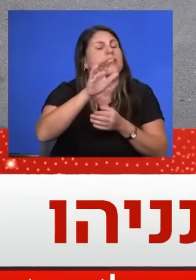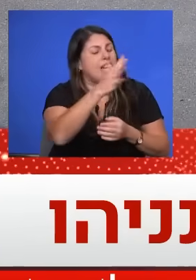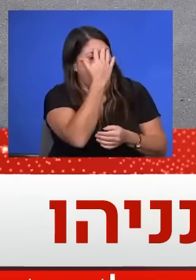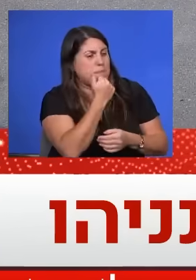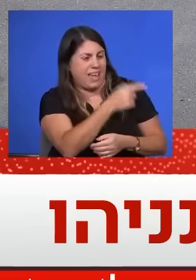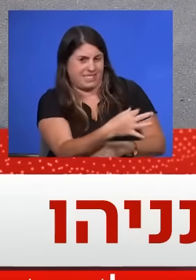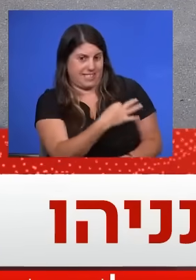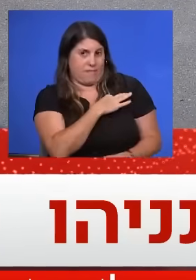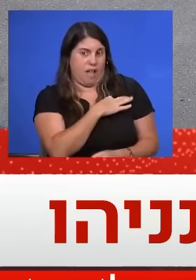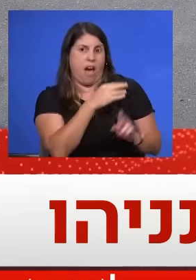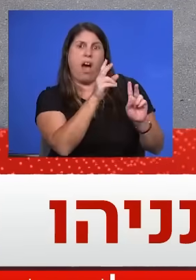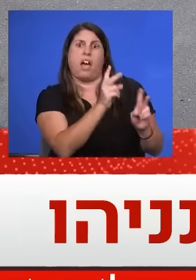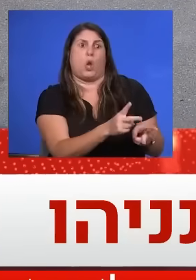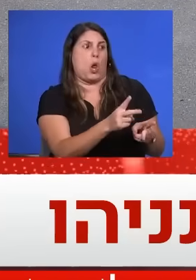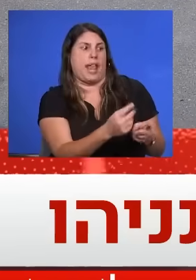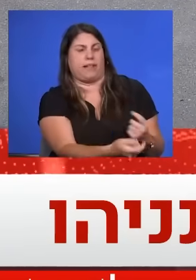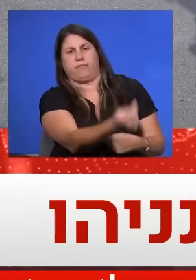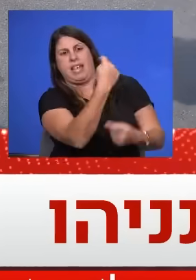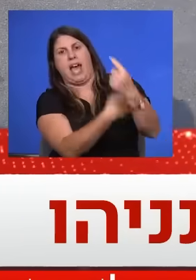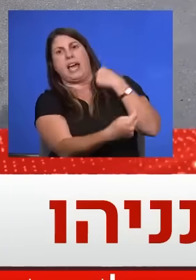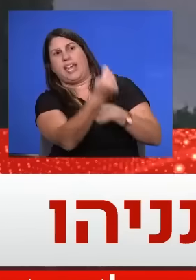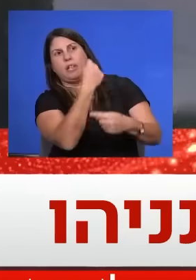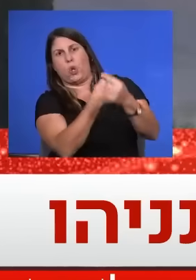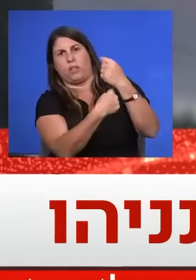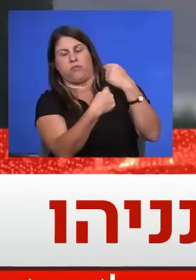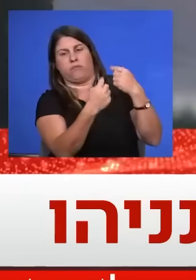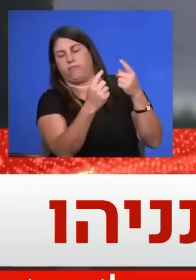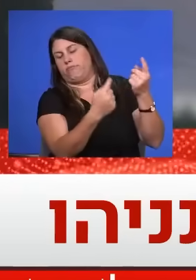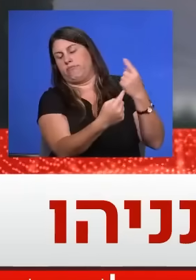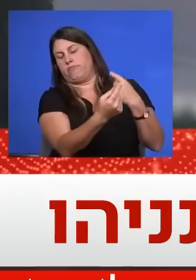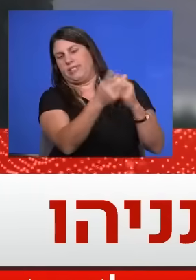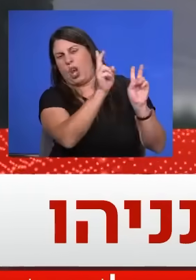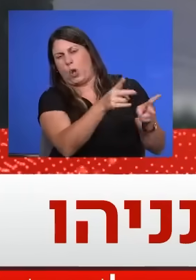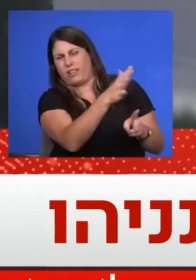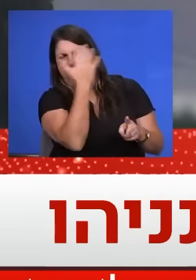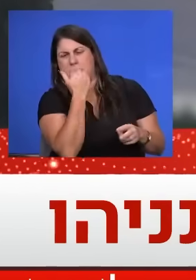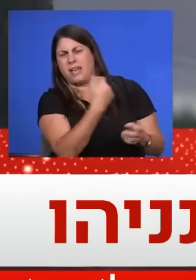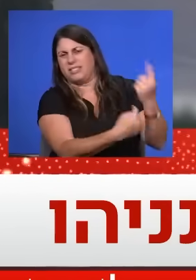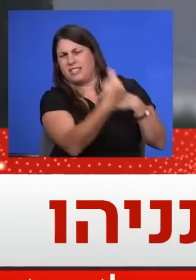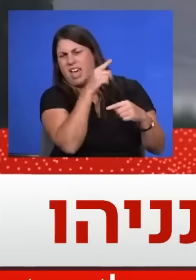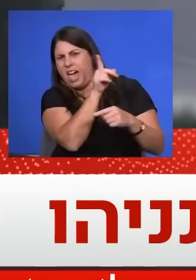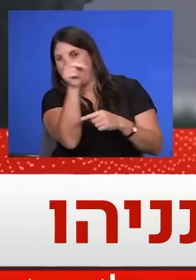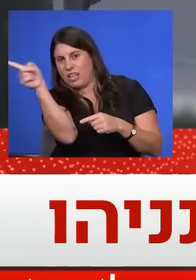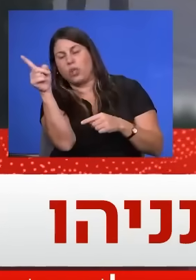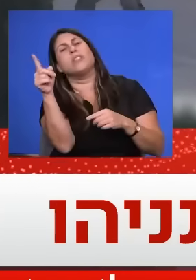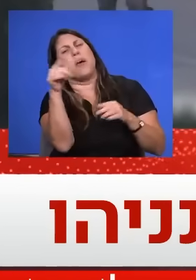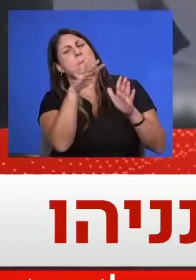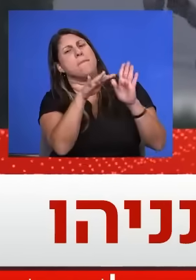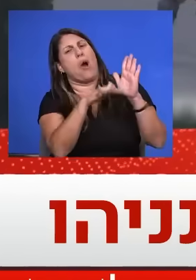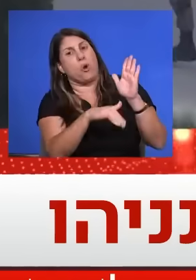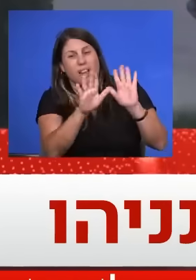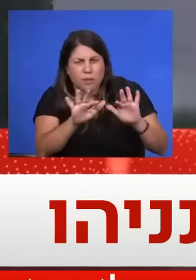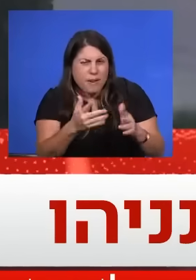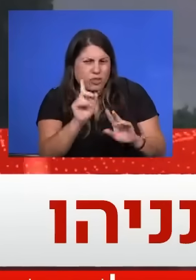רקטות בכלל ורקטות ארוכות טווח כנראה הולכת וקטנה, למרות מה שראינו אתמול. ולכן הייתי אומר בזהירות